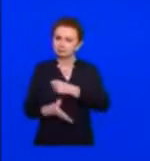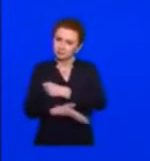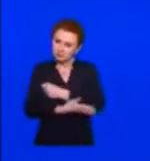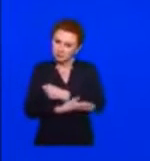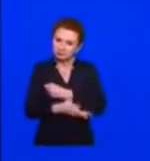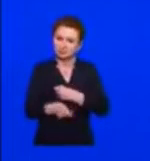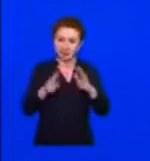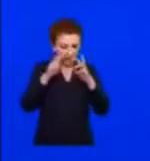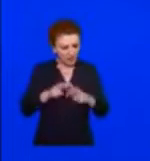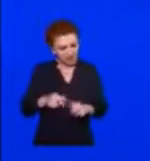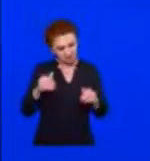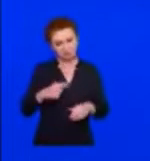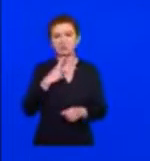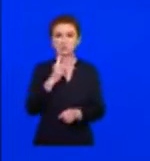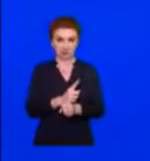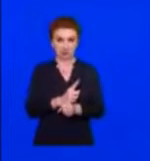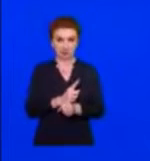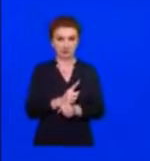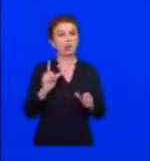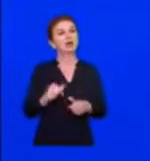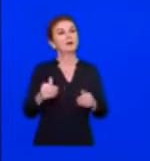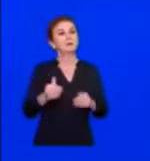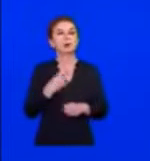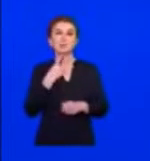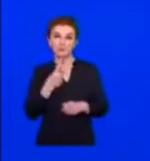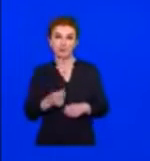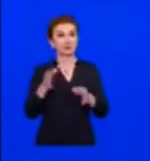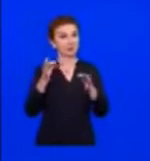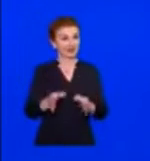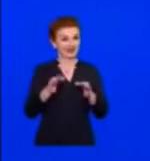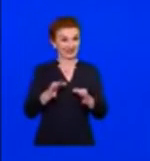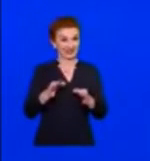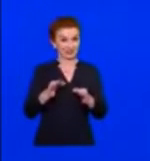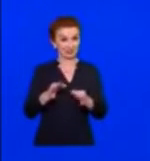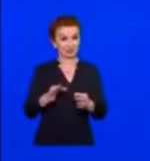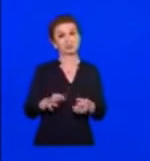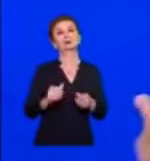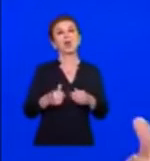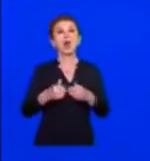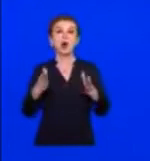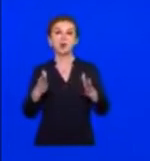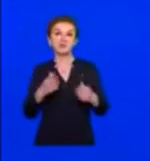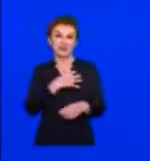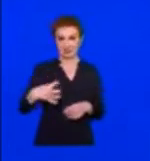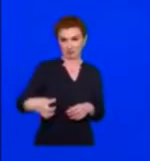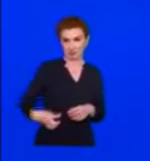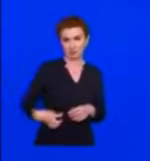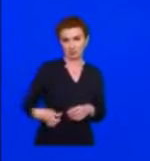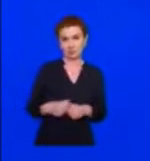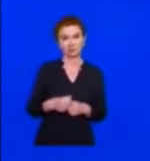decyzję. Ale mogę też podkreślić, że już te dzisiejsze zluzowanie obostrzeń i otwarcie gospodarki,